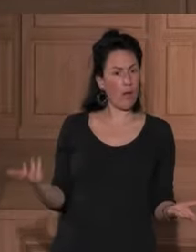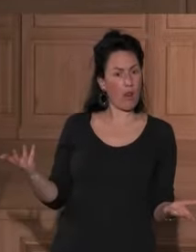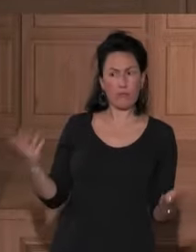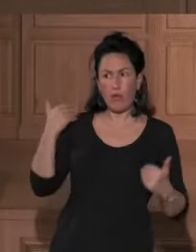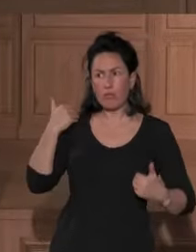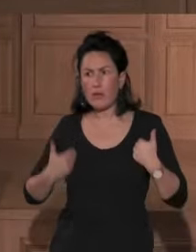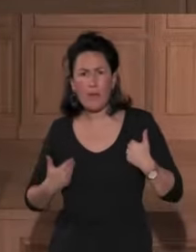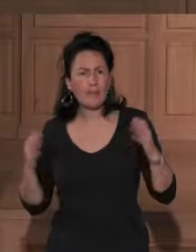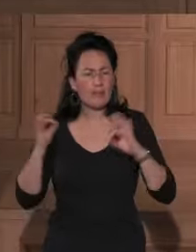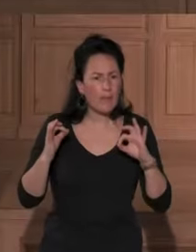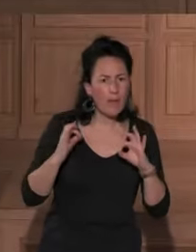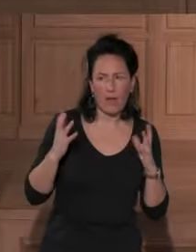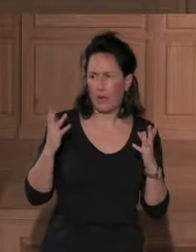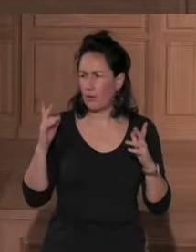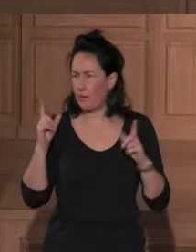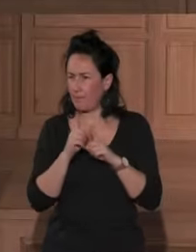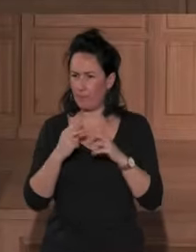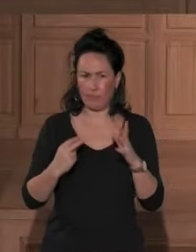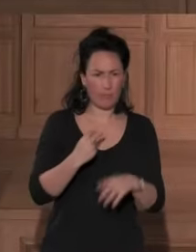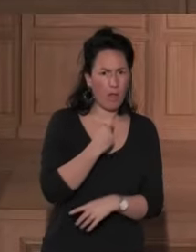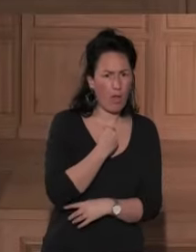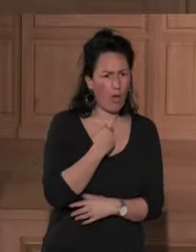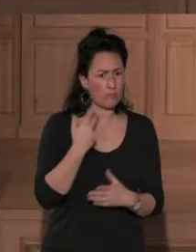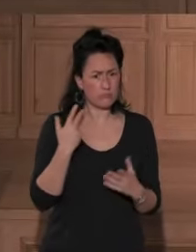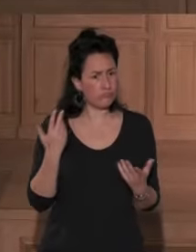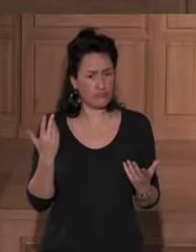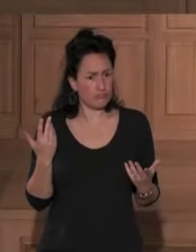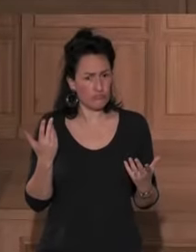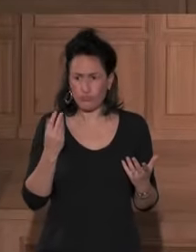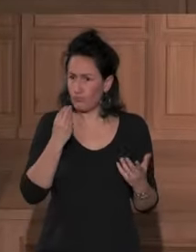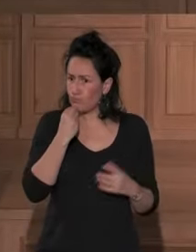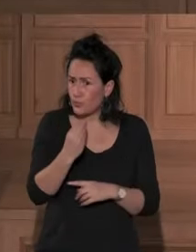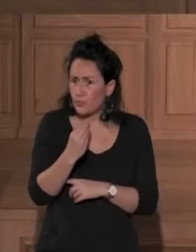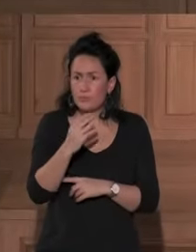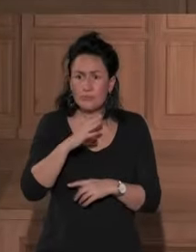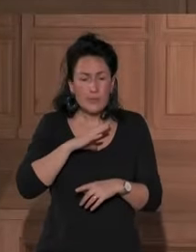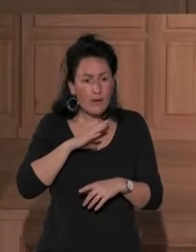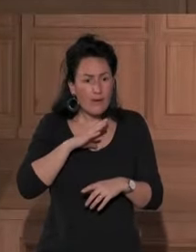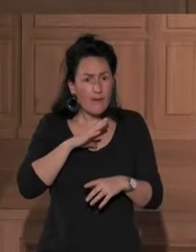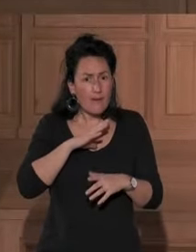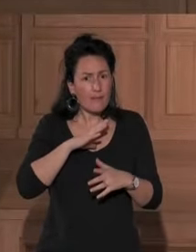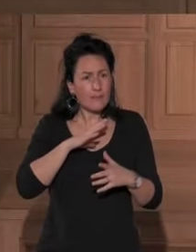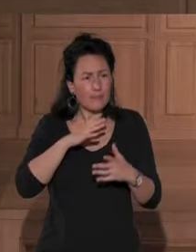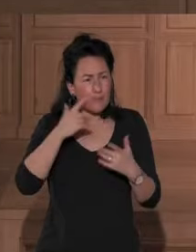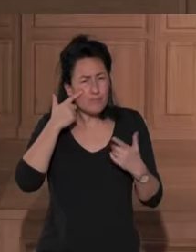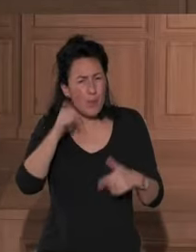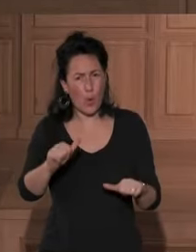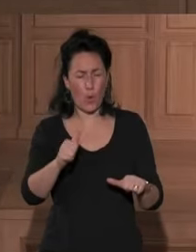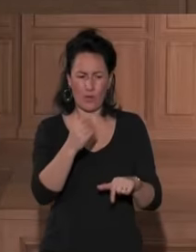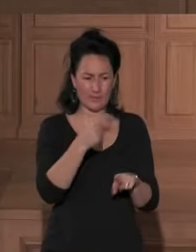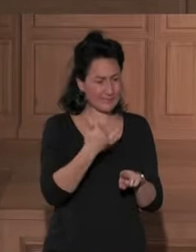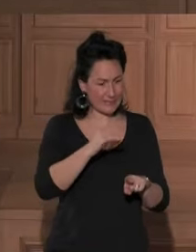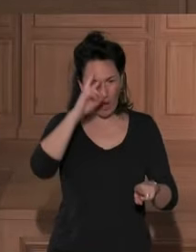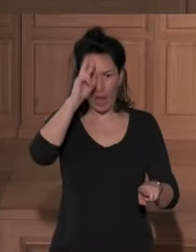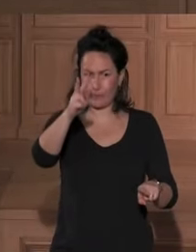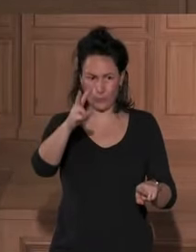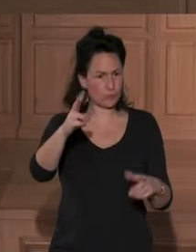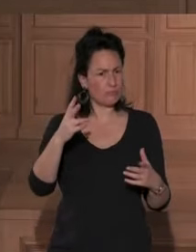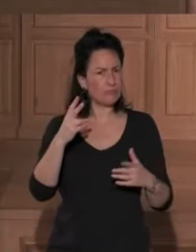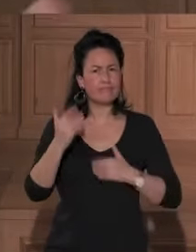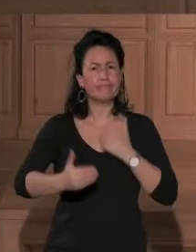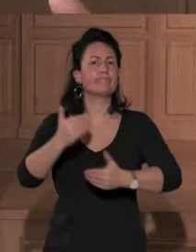pas besoin de voilà, ils seraient chefs d'entreprise ou alors des personnes qui seront plus inclusifs. On le voit. C'est très bénéfique. Plus, d'ailleurs, c'est